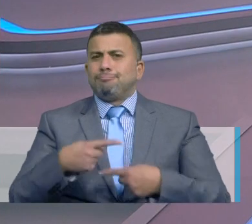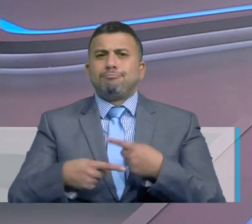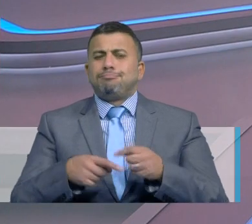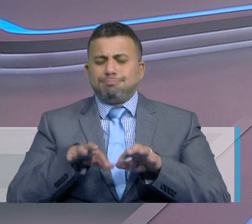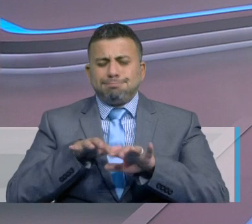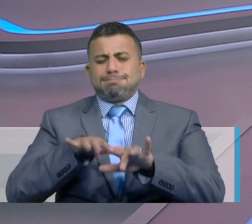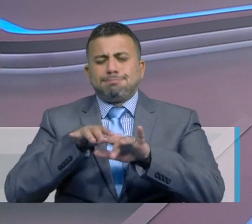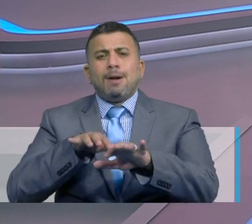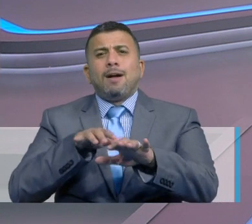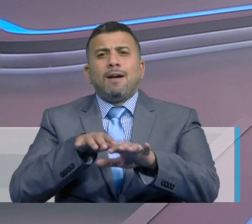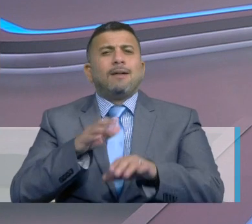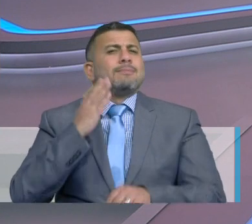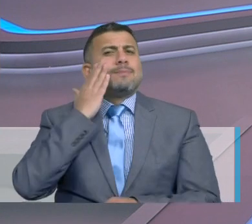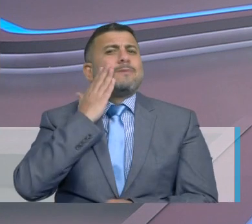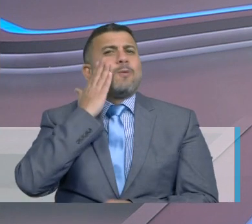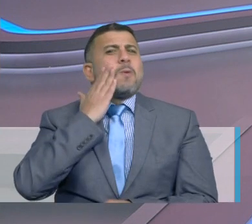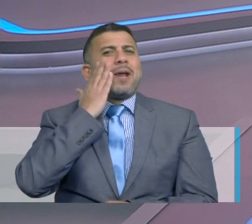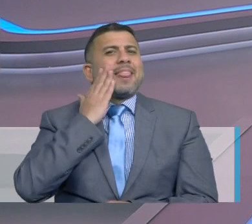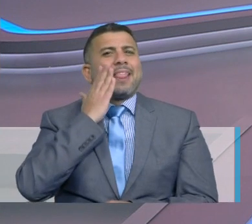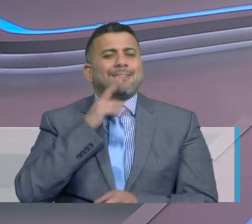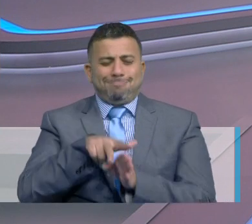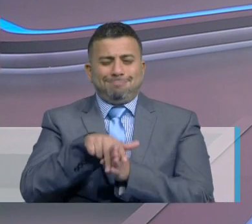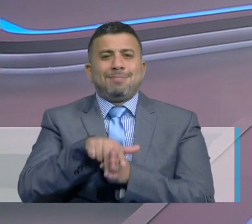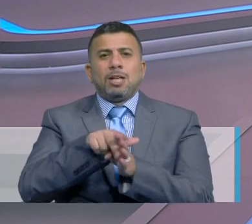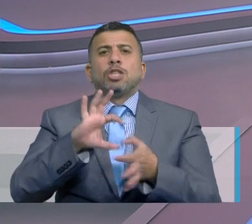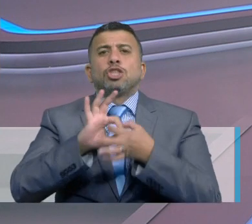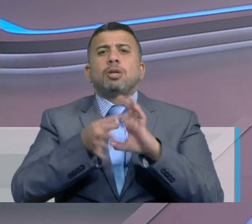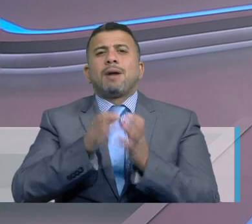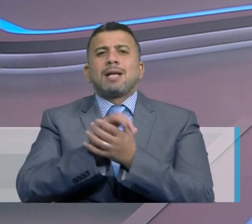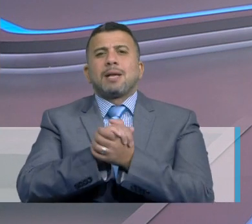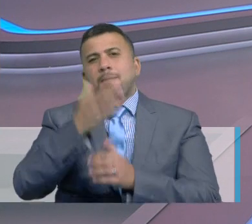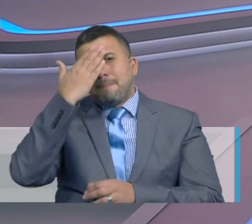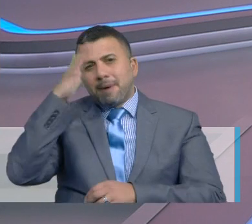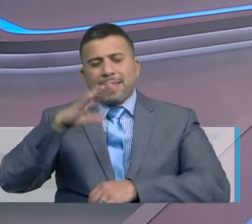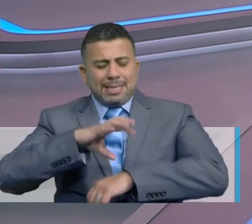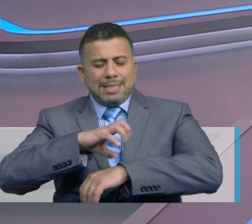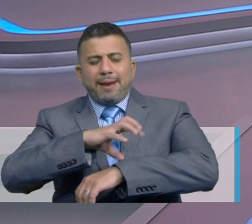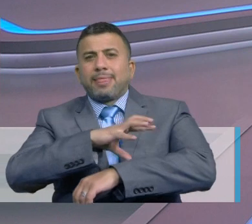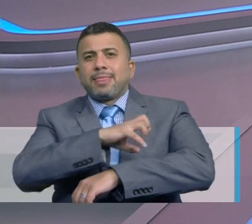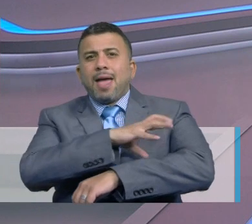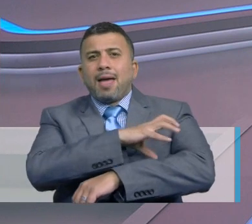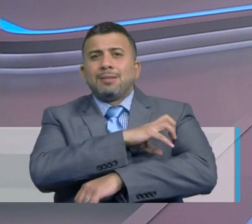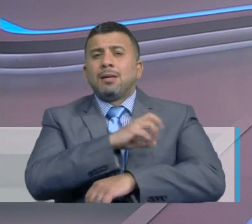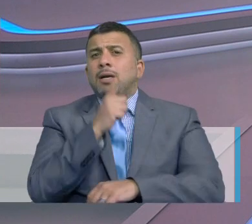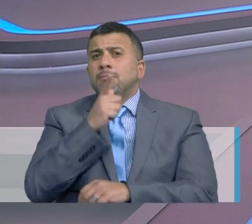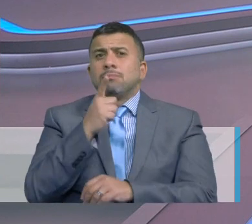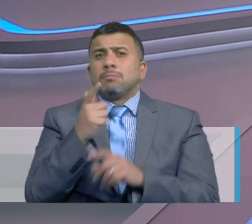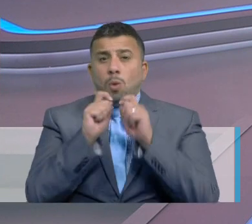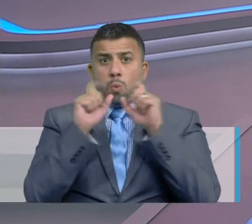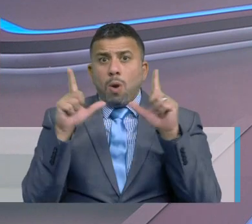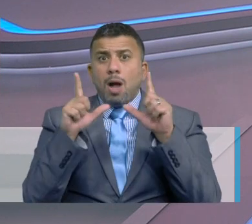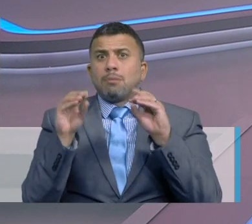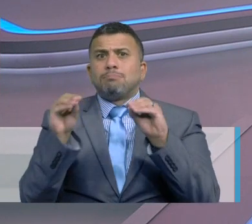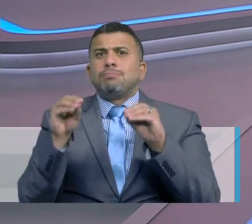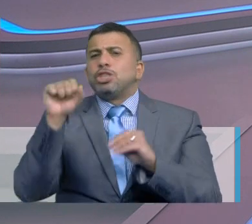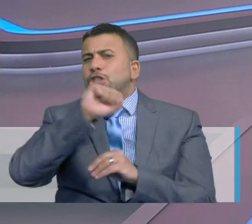تواصل مسيرة فرسان القافلة الوردية التي تنظمها جمعية أصدقاء مرضى سرطان طريقها في تعزيز